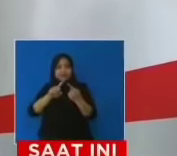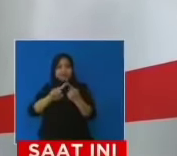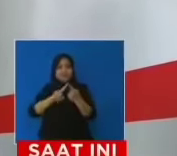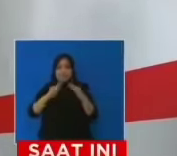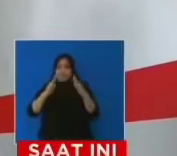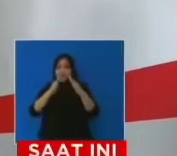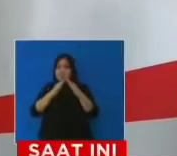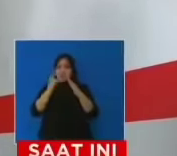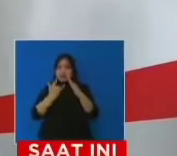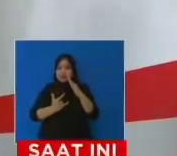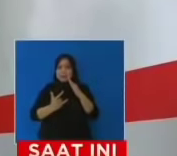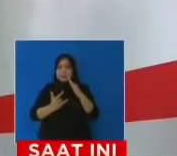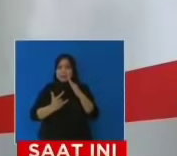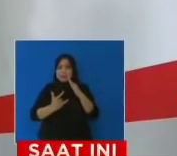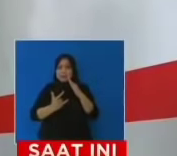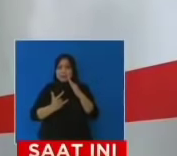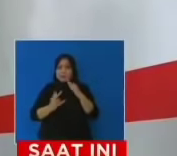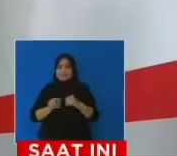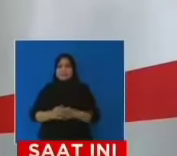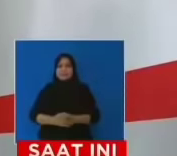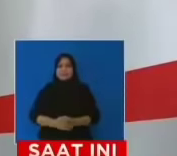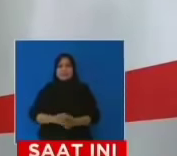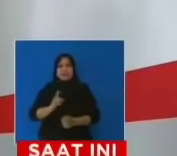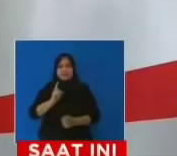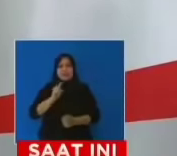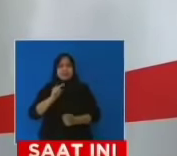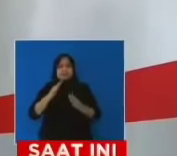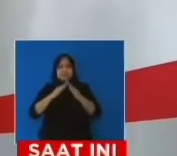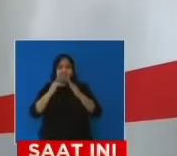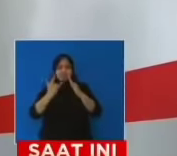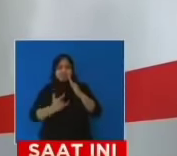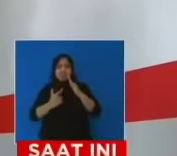di rumah, karena ini jawaban yang terbaik.